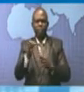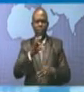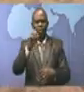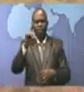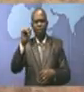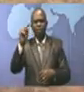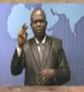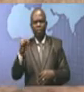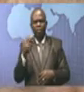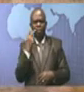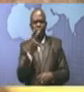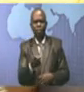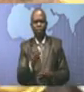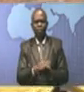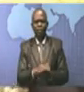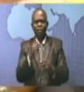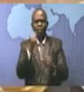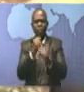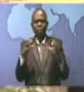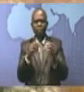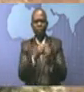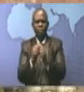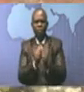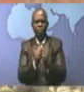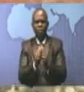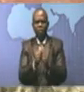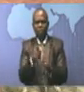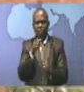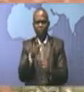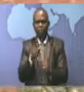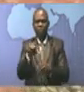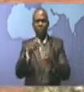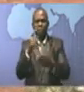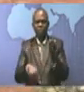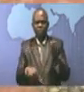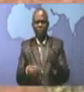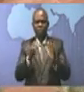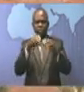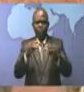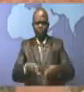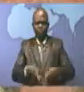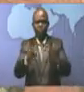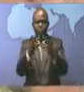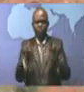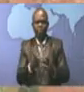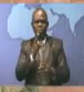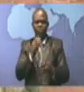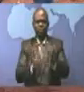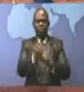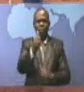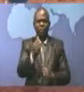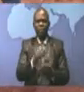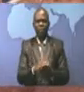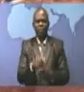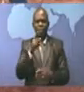Chiman. Ce sont des travaux communautaires comptant pour traçage de courbes de niveau à la colline Gihamagara. Nous sommes